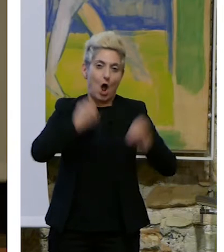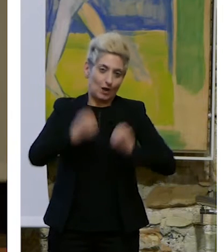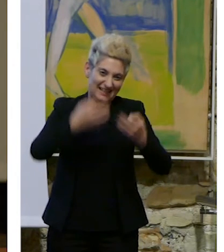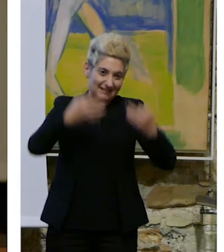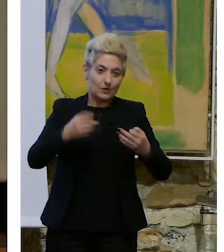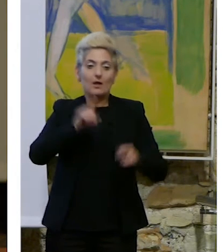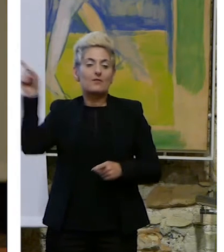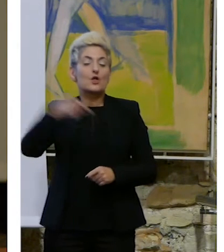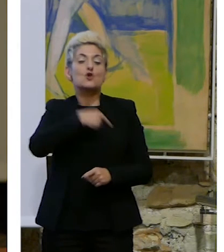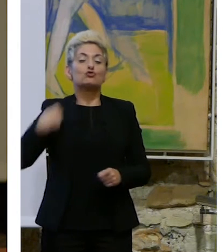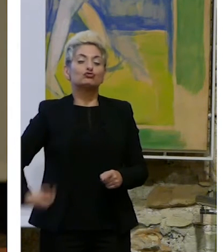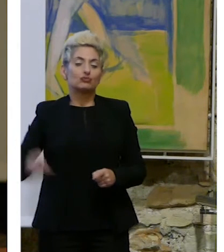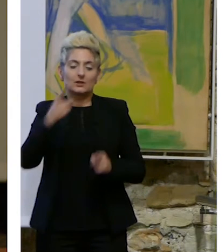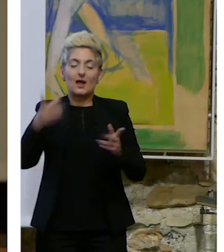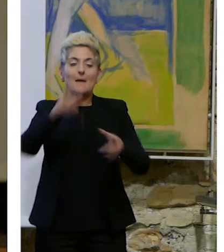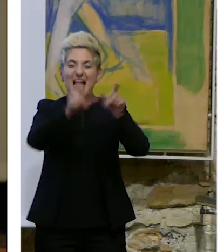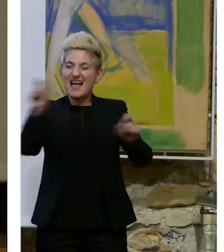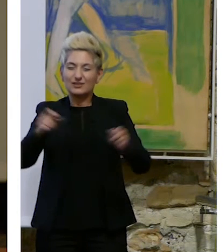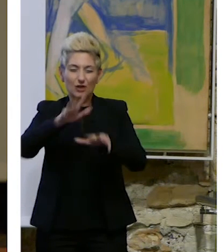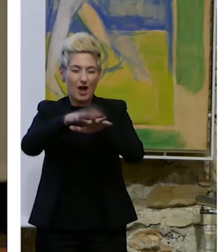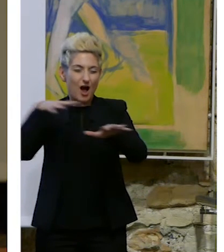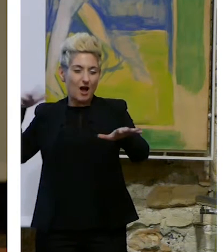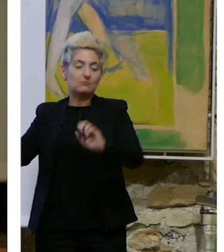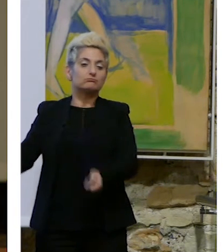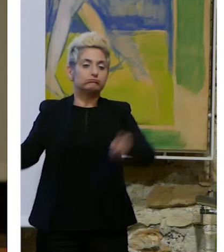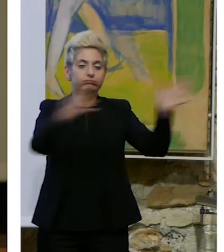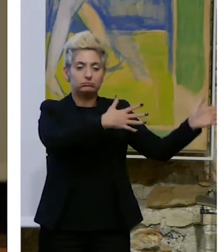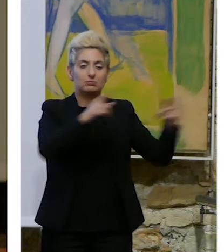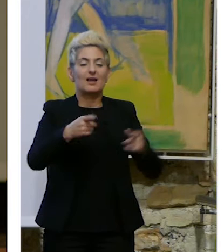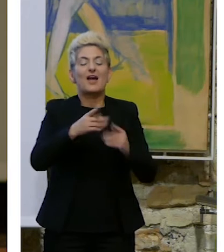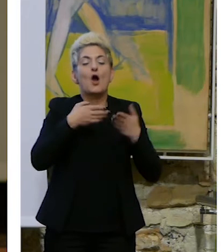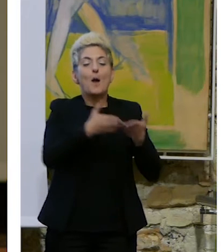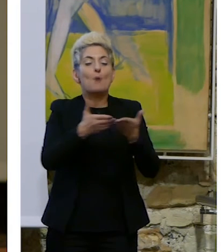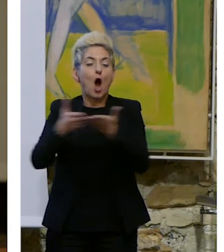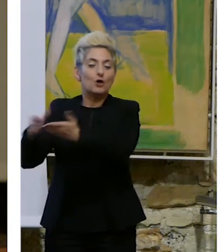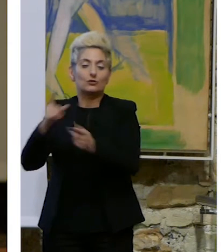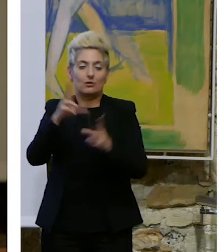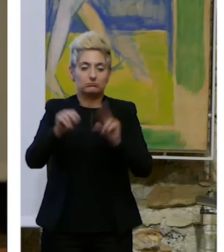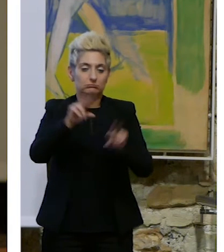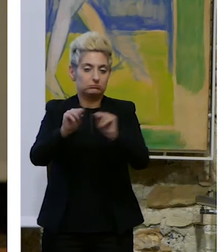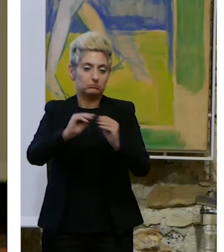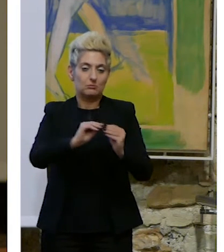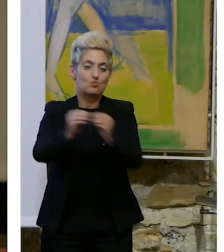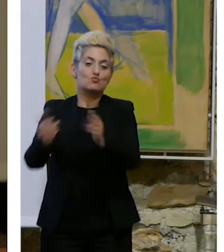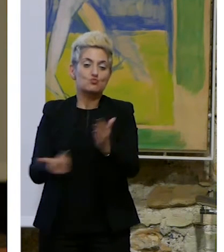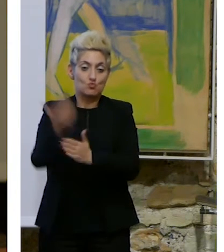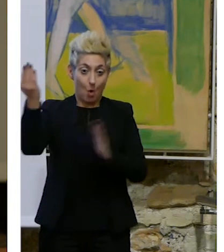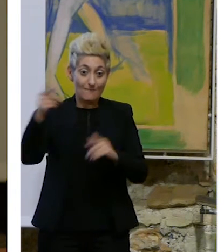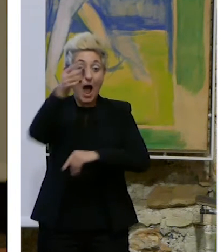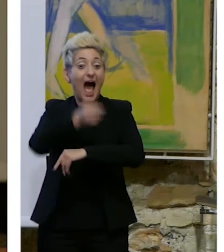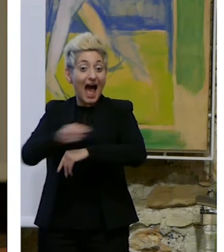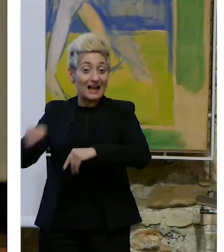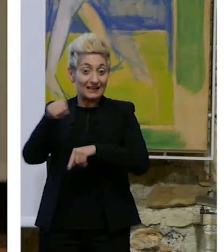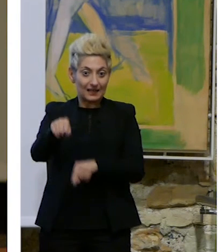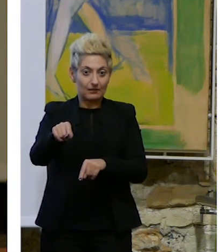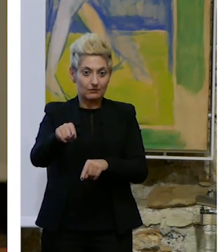fare perché sono fatti così. Mi portò un giorno nel suo studio, che era una sorta di replica ampliata dello